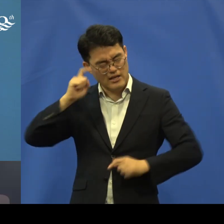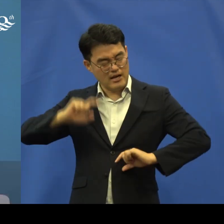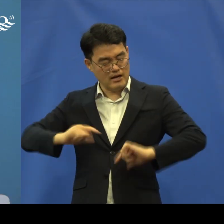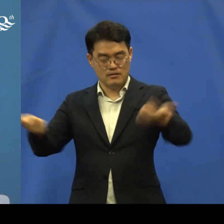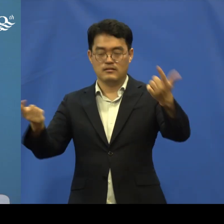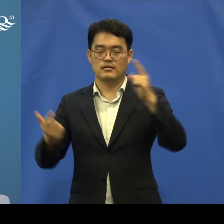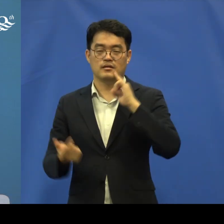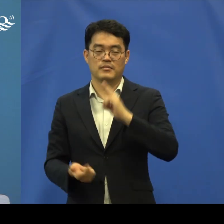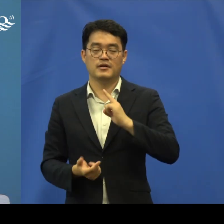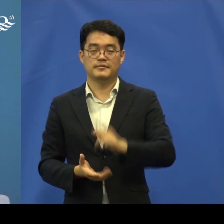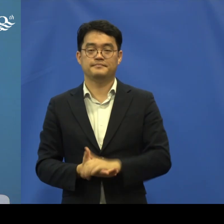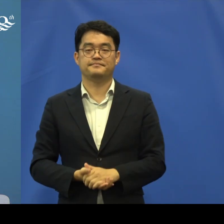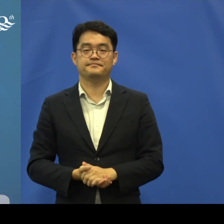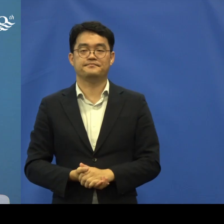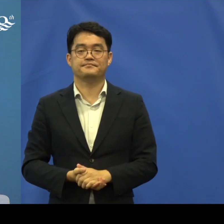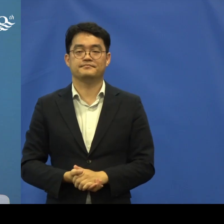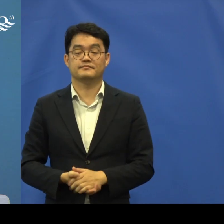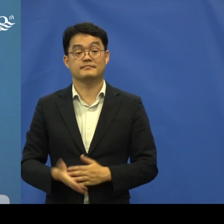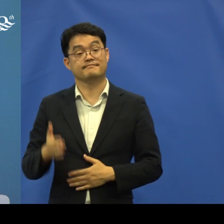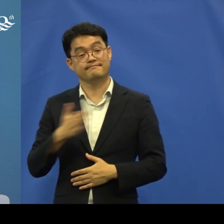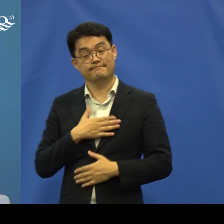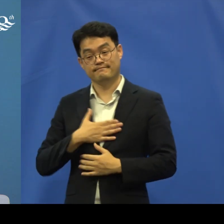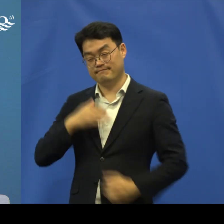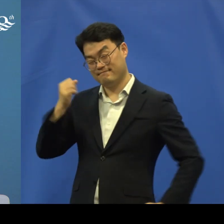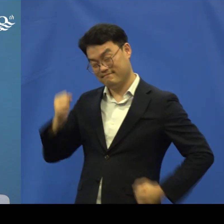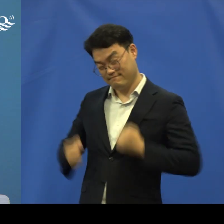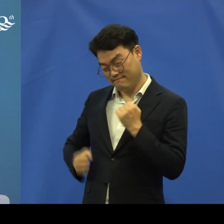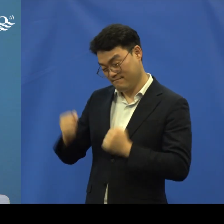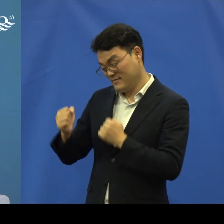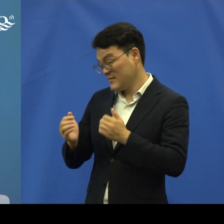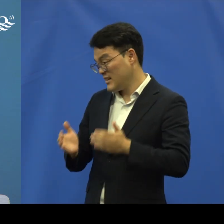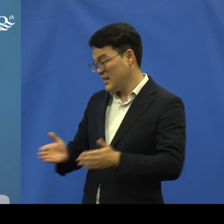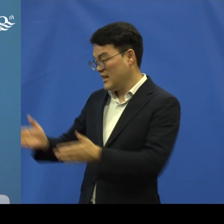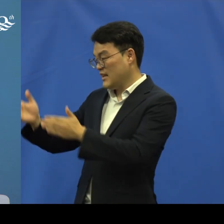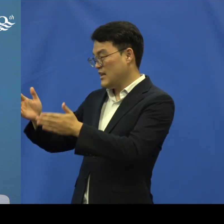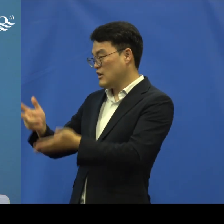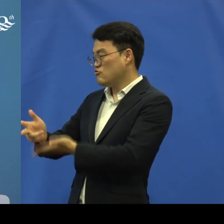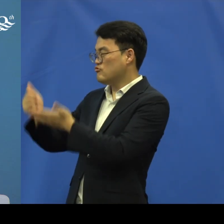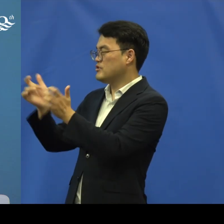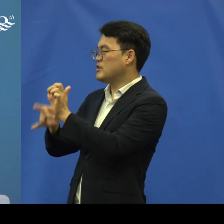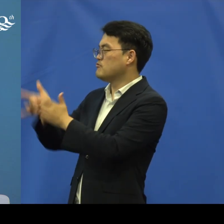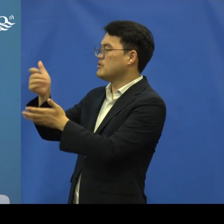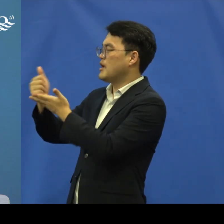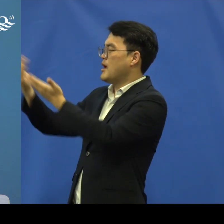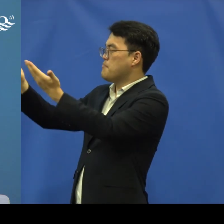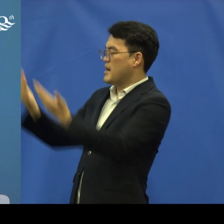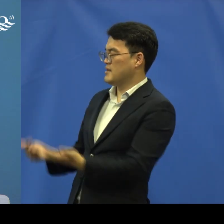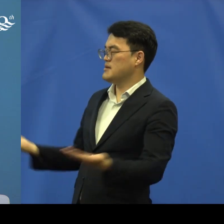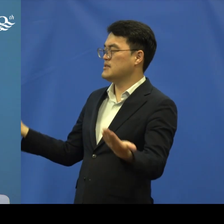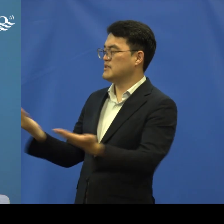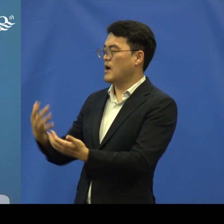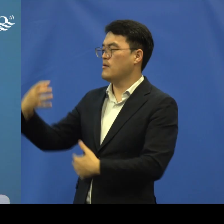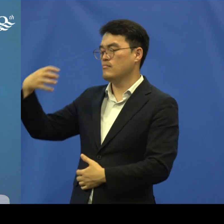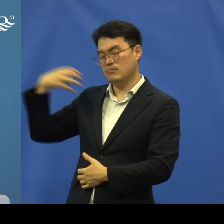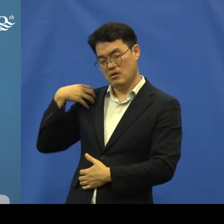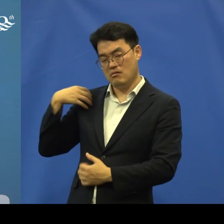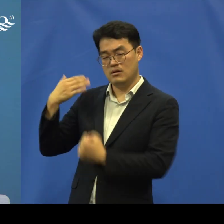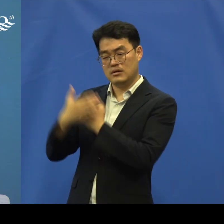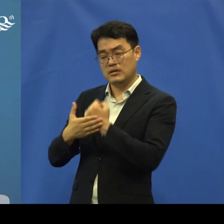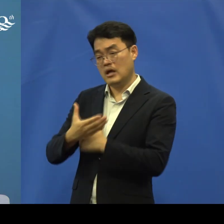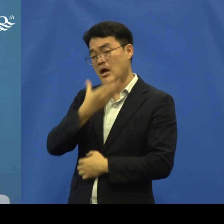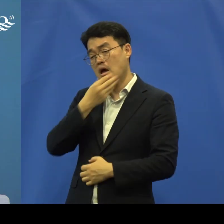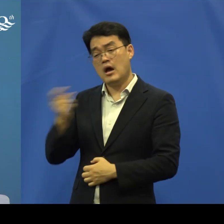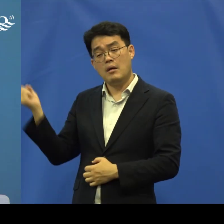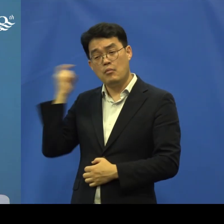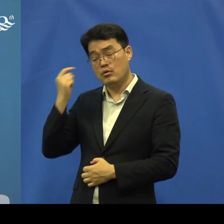이렇게 살아야 돼. 똑같잖아. 내가 달려갈 길, 주 예수께 받은 사명 곧 하나님의 은혜의 복음을